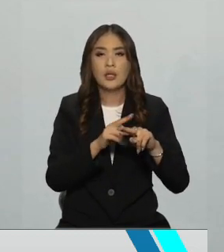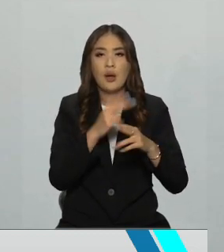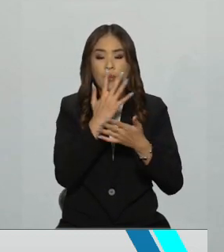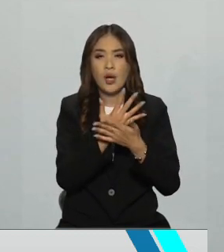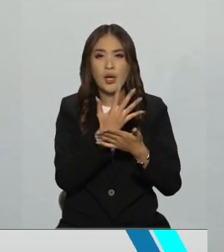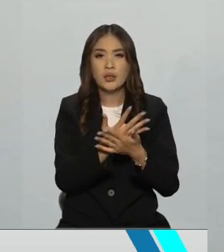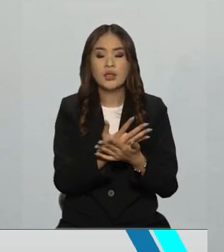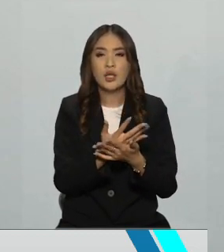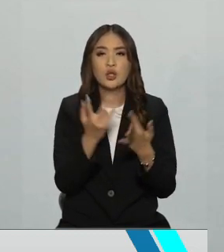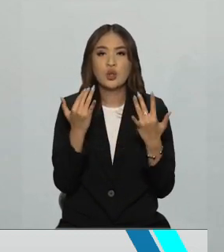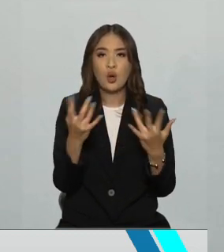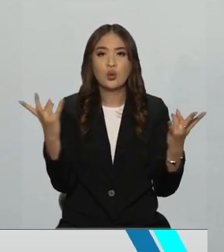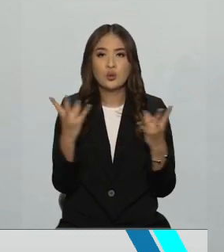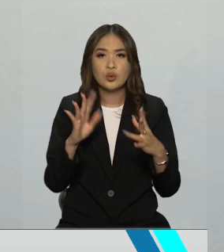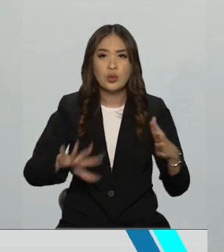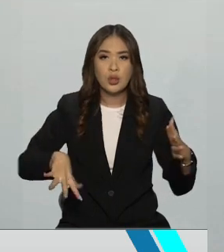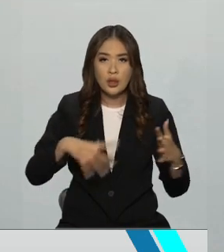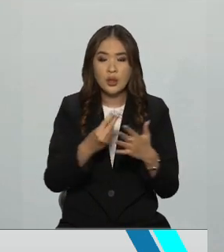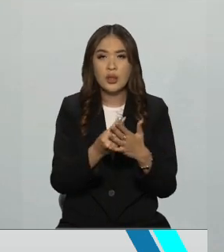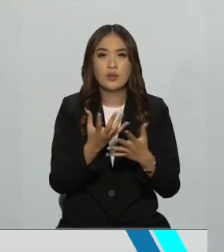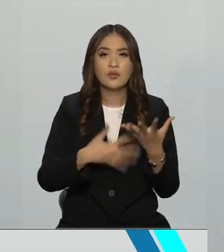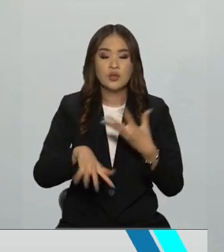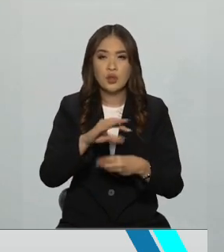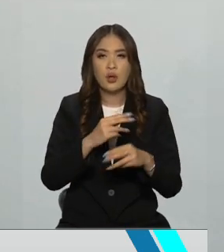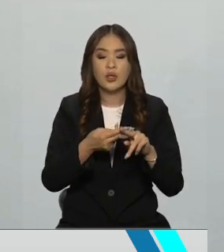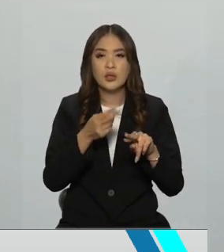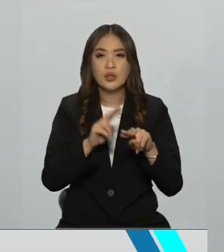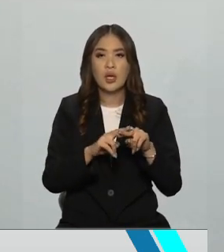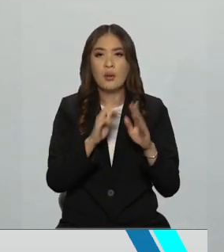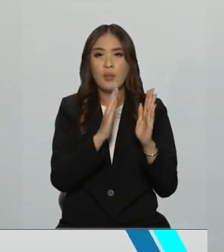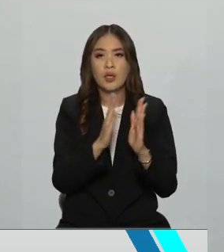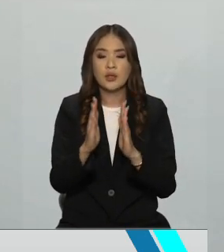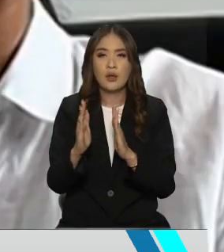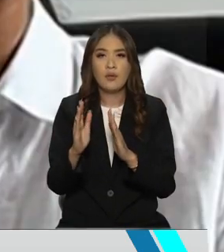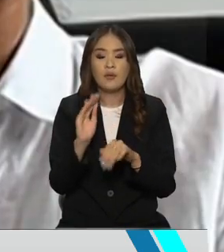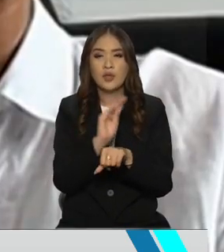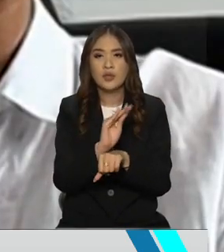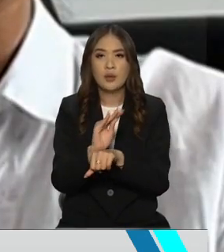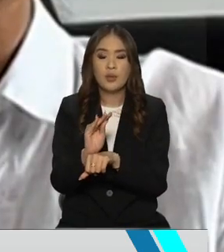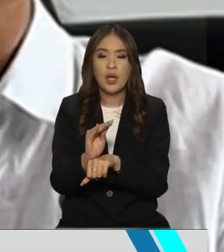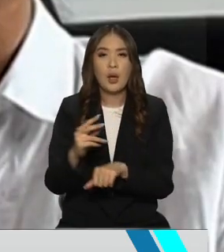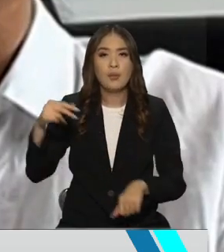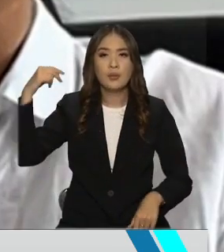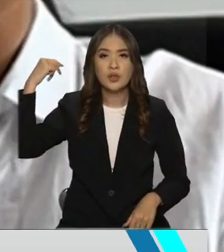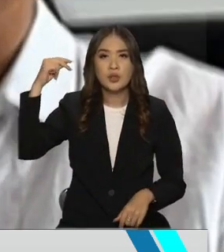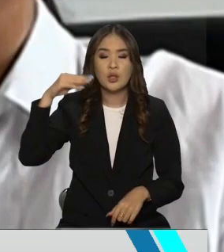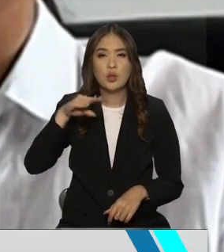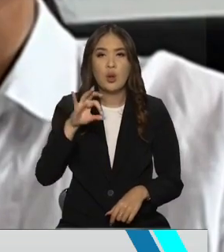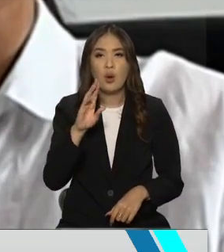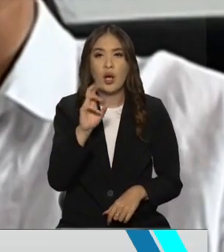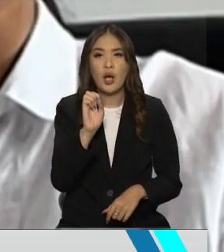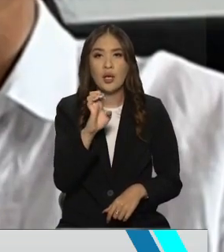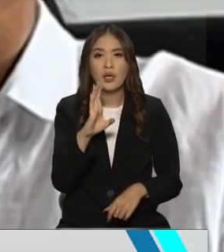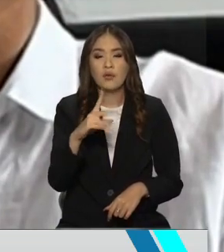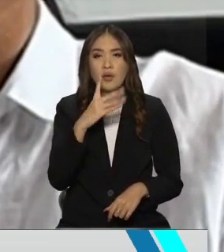необходимо финансирования на это все и поэтапное восстановление. Президент Токаев также